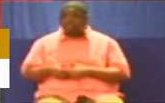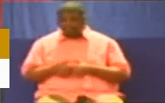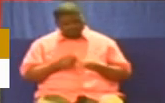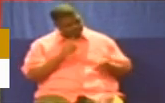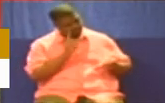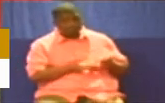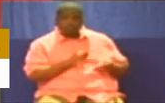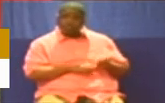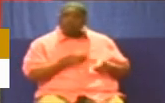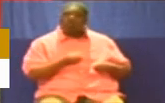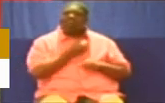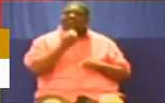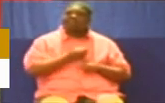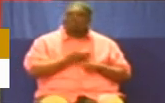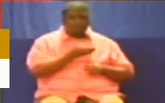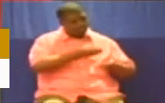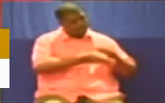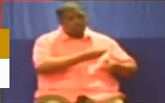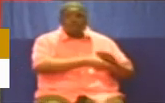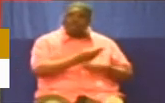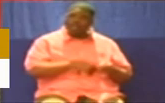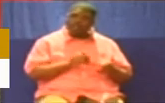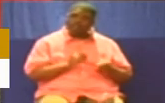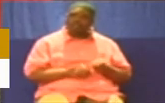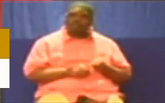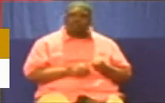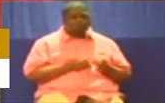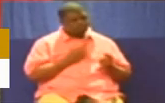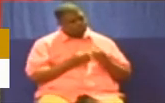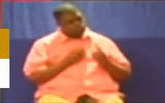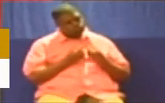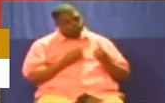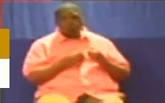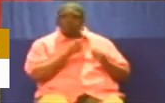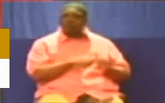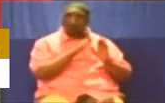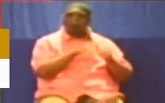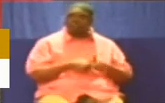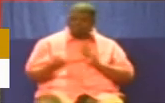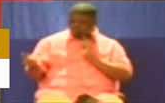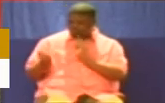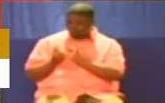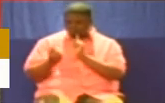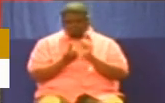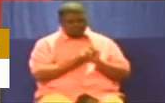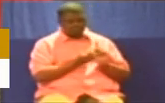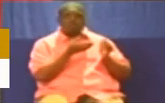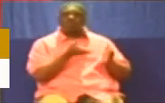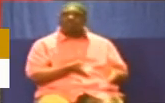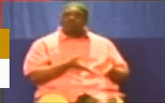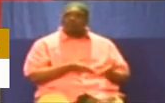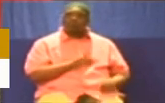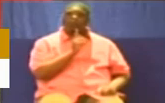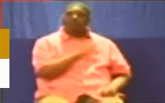pili wanafanya biashara. Katika mazungumzo ya wabunge ambao nimekutana nao leo, wapo wabunge